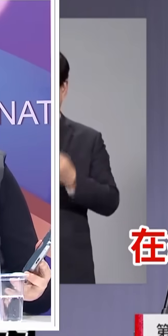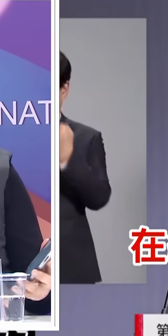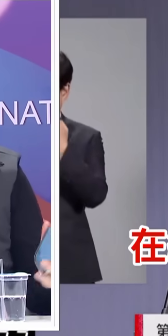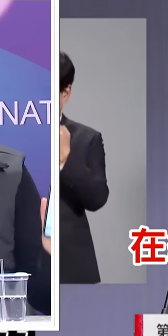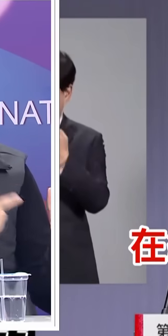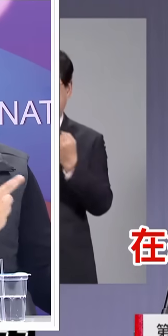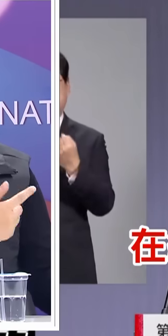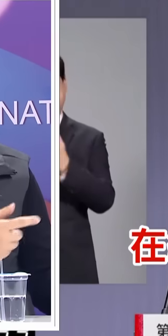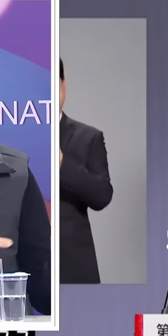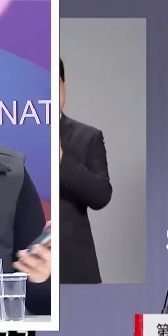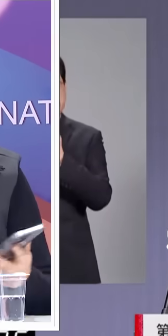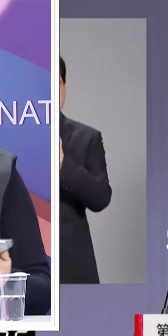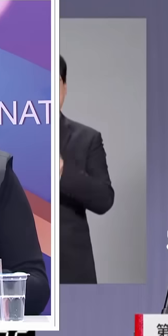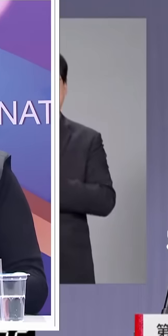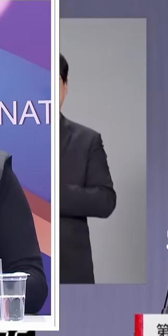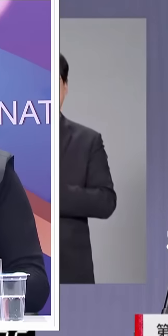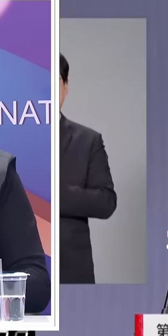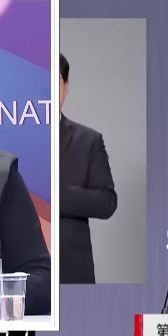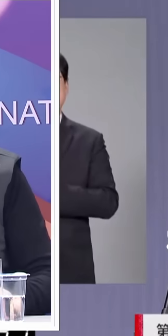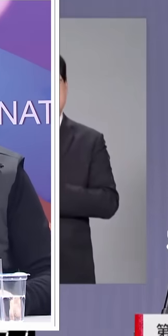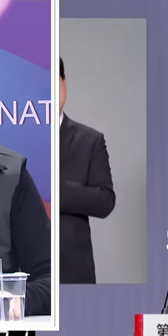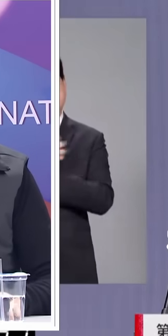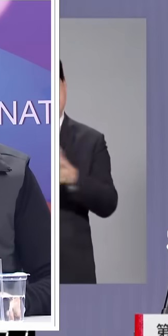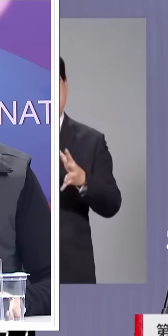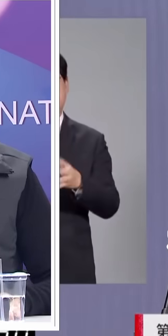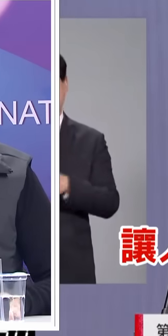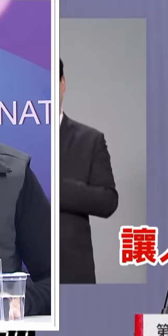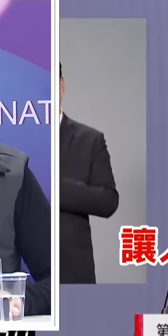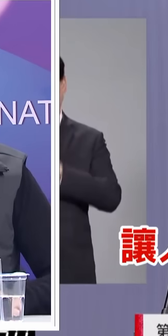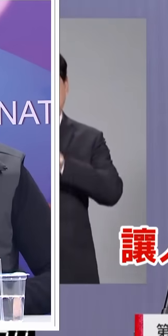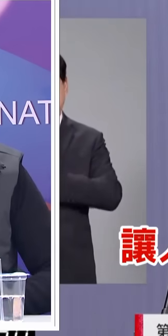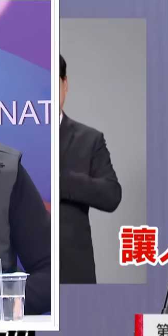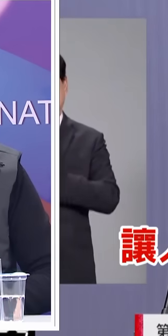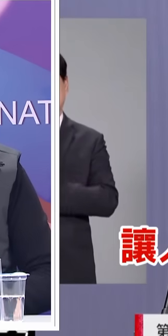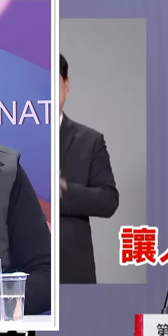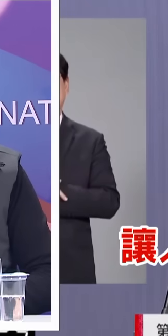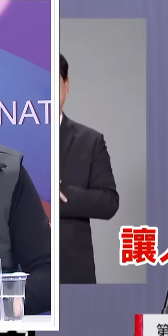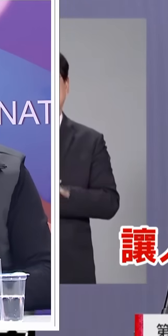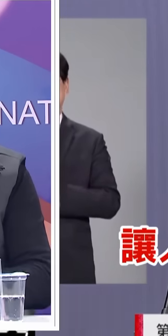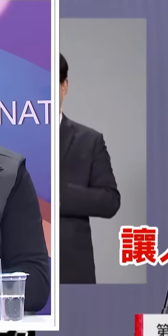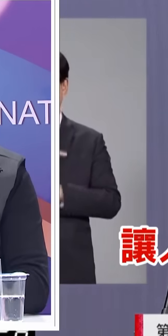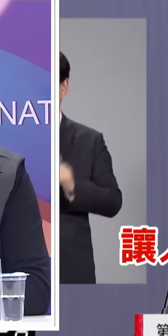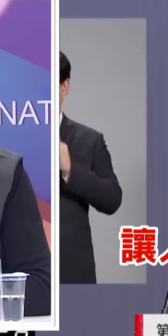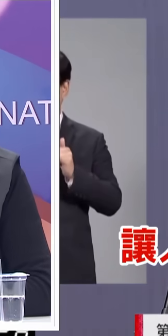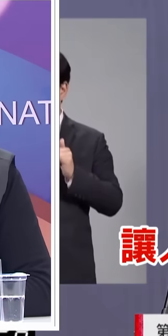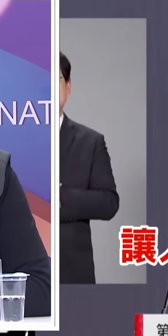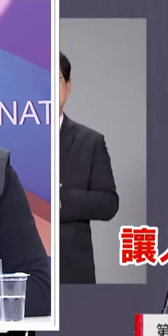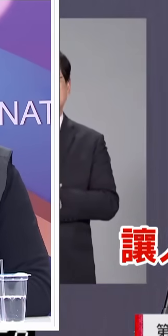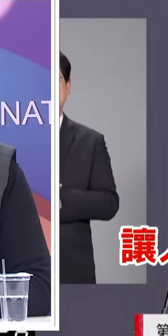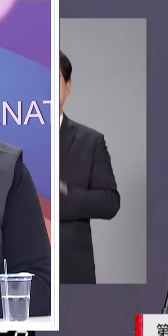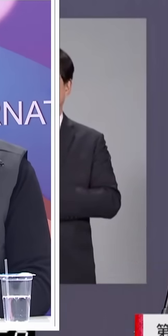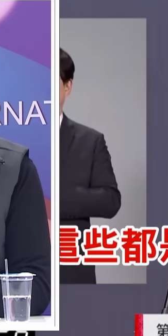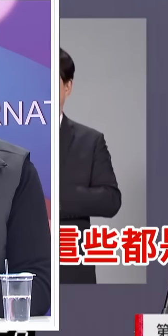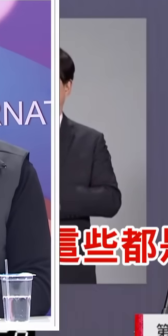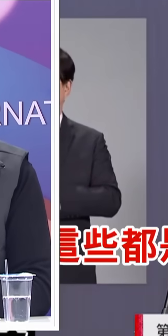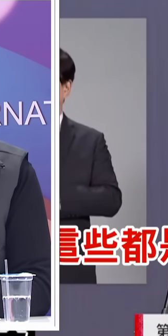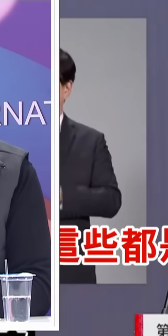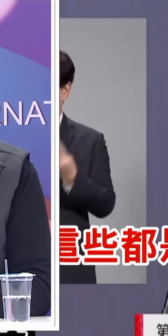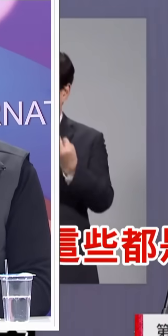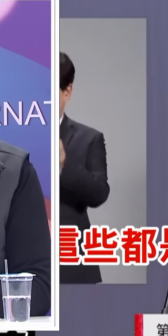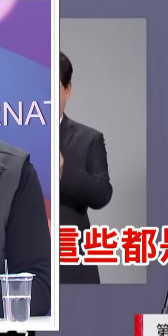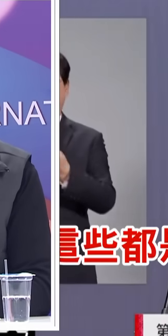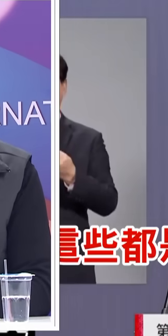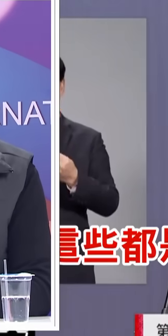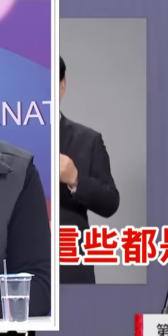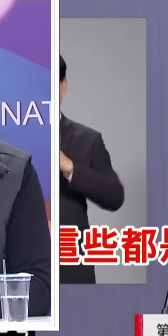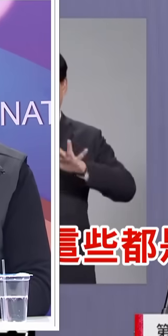子，他一定会过所谓数位中介法。所以回头今天看这一场政见会，为什么赵少康这么吸睛？因